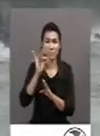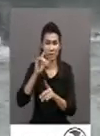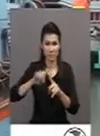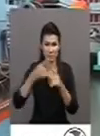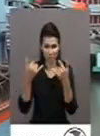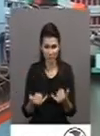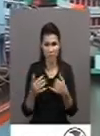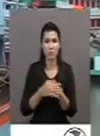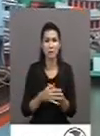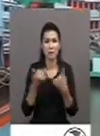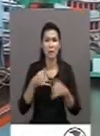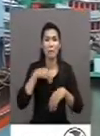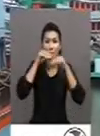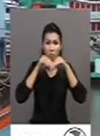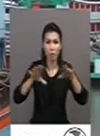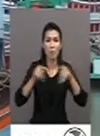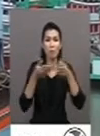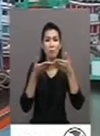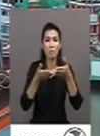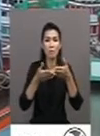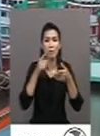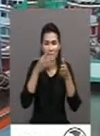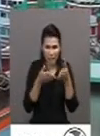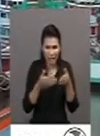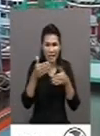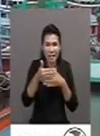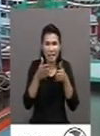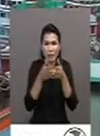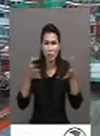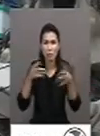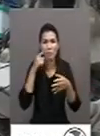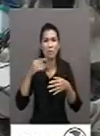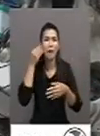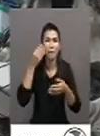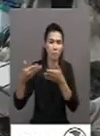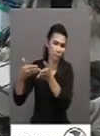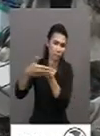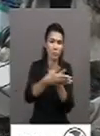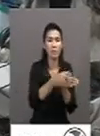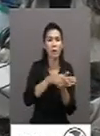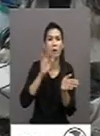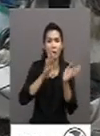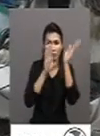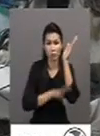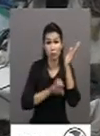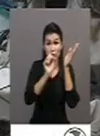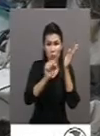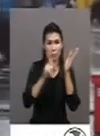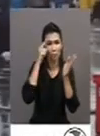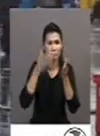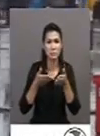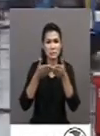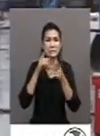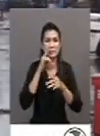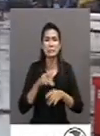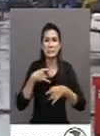นี้หลังจากมีประกาศนี้ออกไปครับเรือประมงทั้งขนาดเล็กและขนาดใหญ่ต่างเดินทางกลับเข้าฝั่งที่อำเภอเมืองจังหวัดสงขลาไม่กล้าเสี่ยงกับ